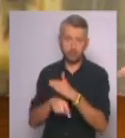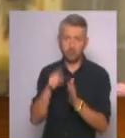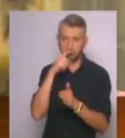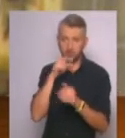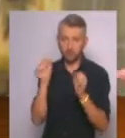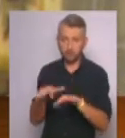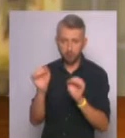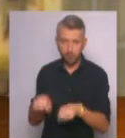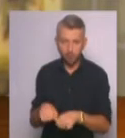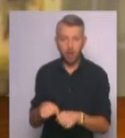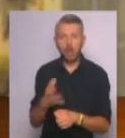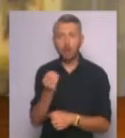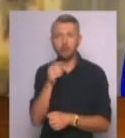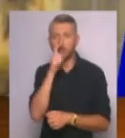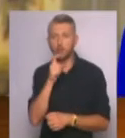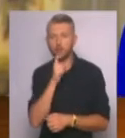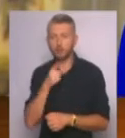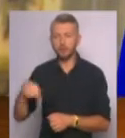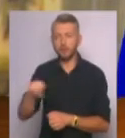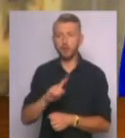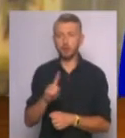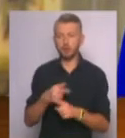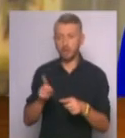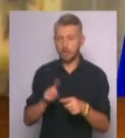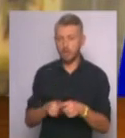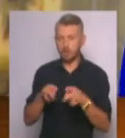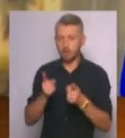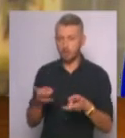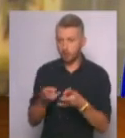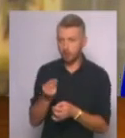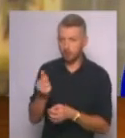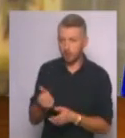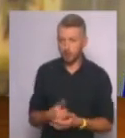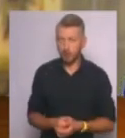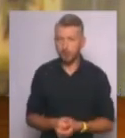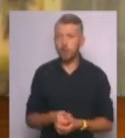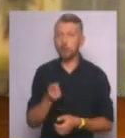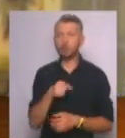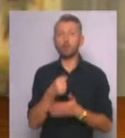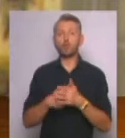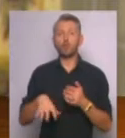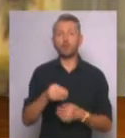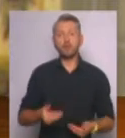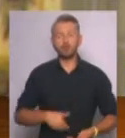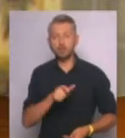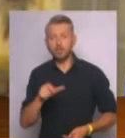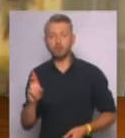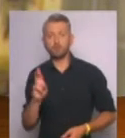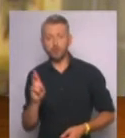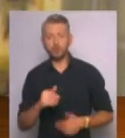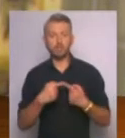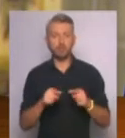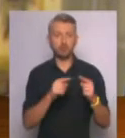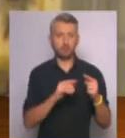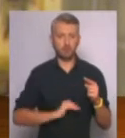розуміння, можливо, ще досі у декого, що за це насправді потрібно сплачувати. Тому до всіх жителів і Бортничів, і інших приватних секторів,